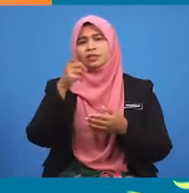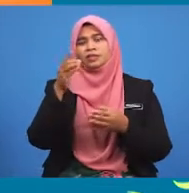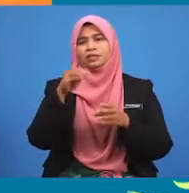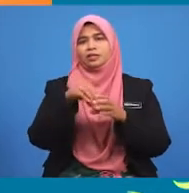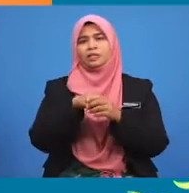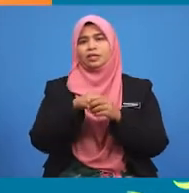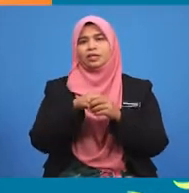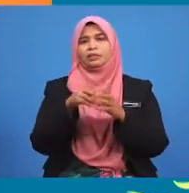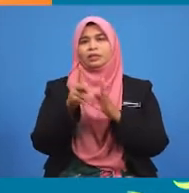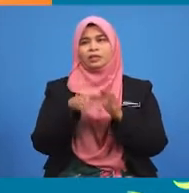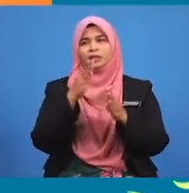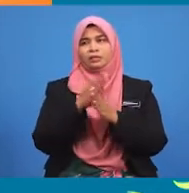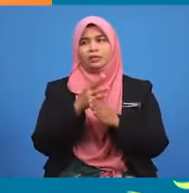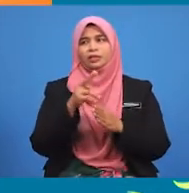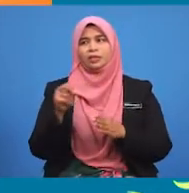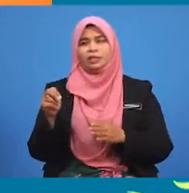landasan kebenaran.